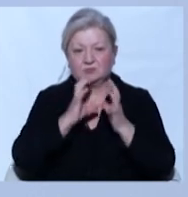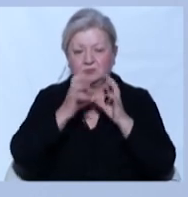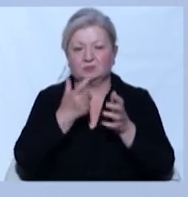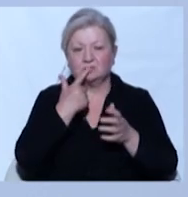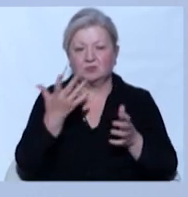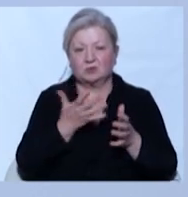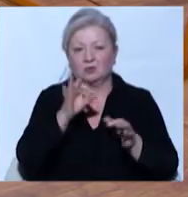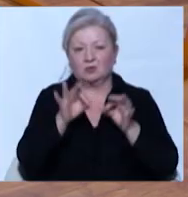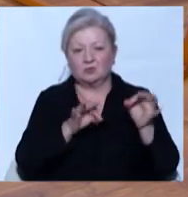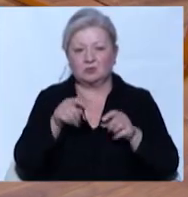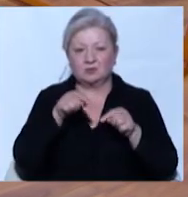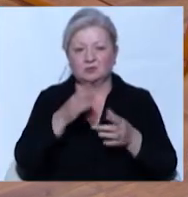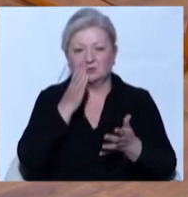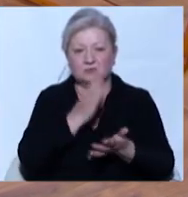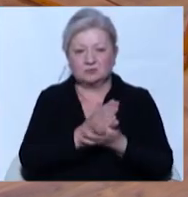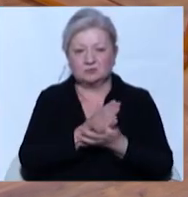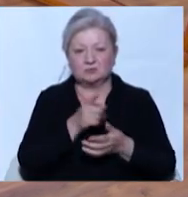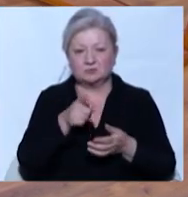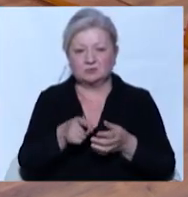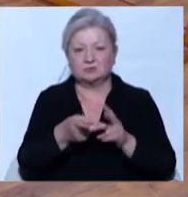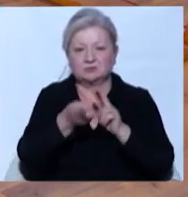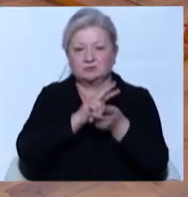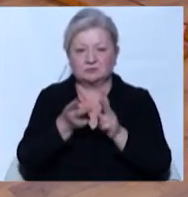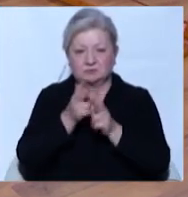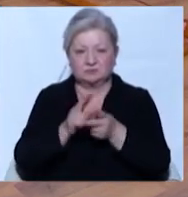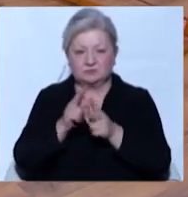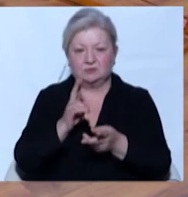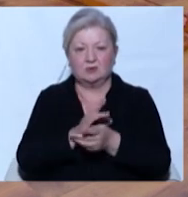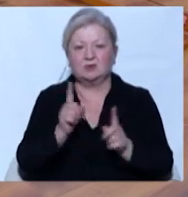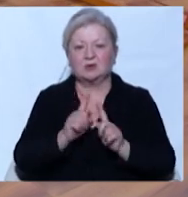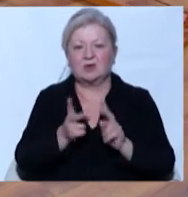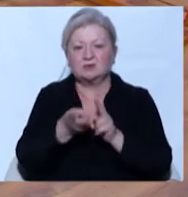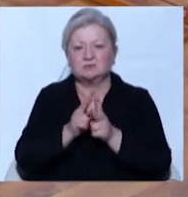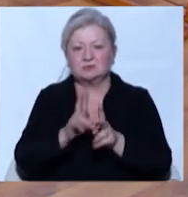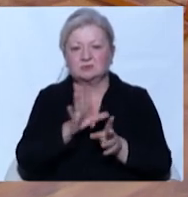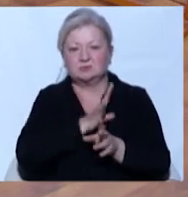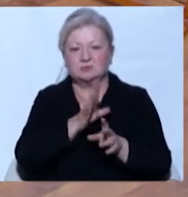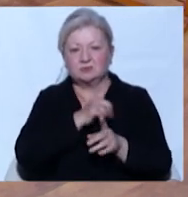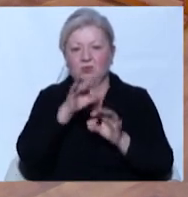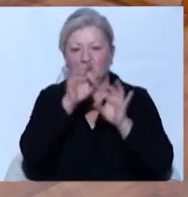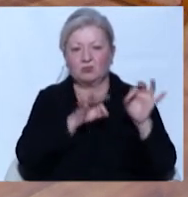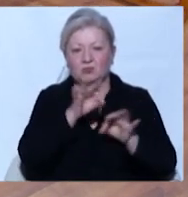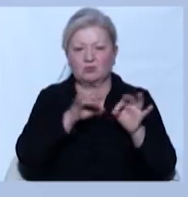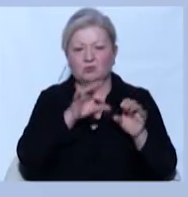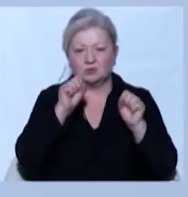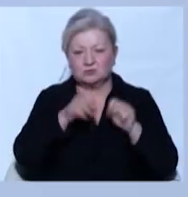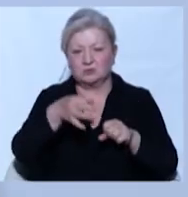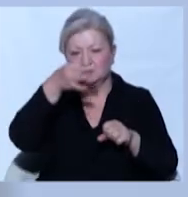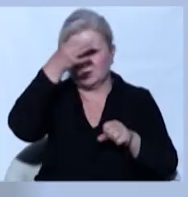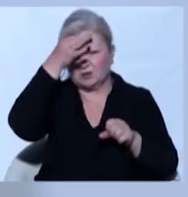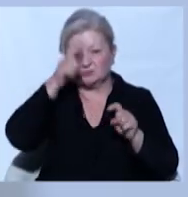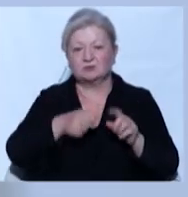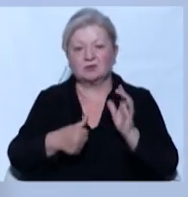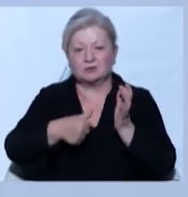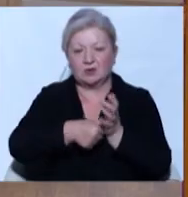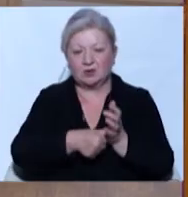ეს გახლავთ მსოფლიო პოლიტიკური რუკის ცვლილებები. რა ცვლილებებს განიცდიდა რუკა? ჩვენ შეგვიძლია გავიხსენოთ და ამისთვის